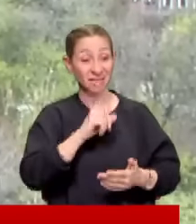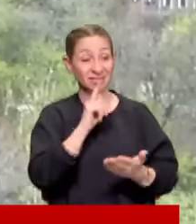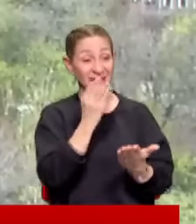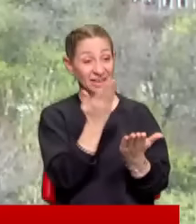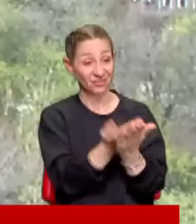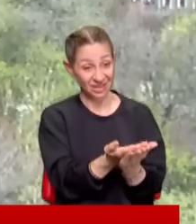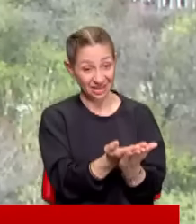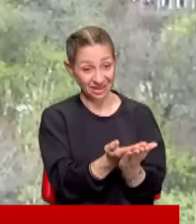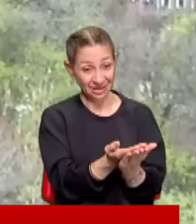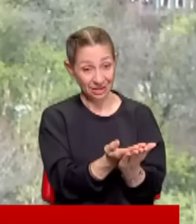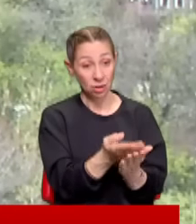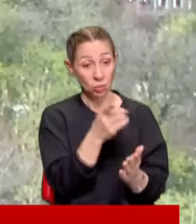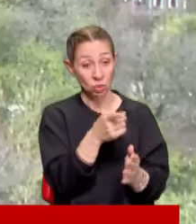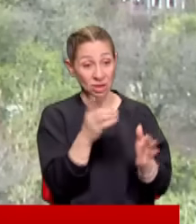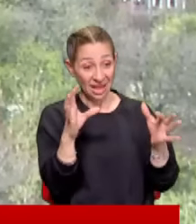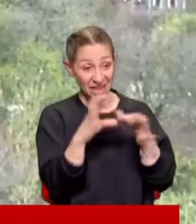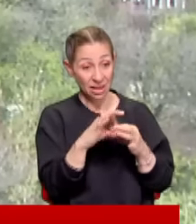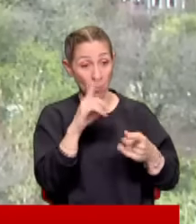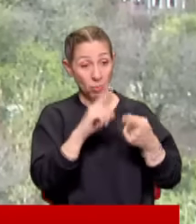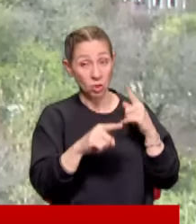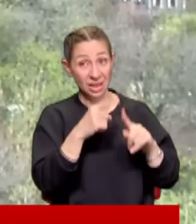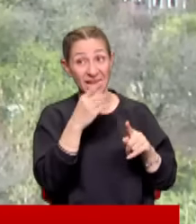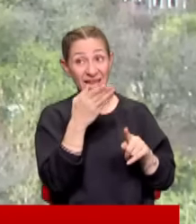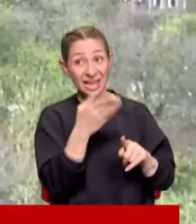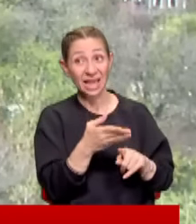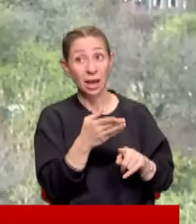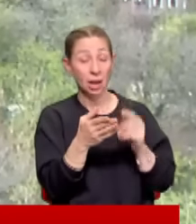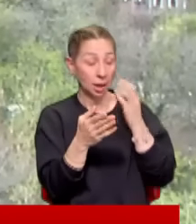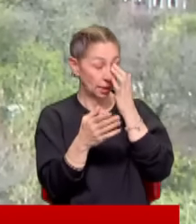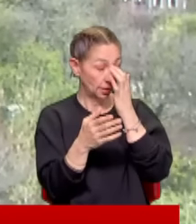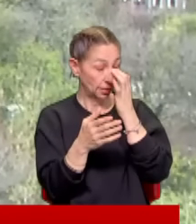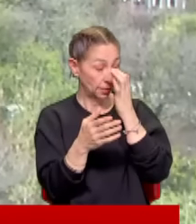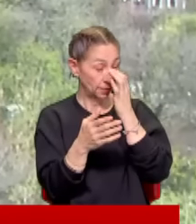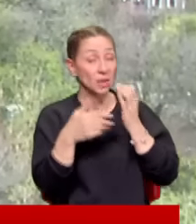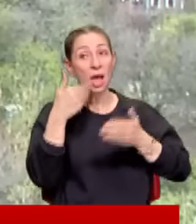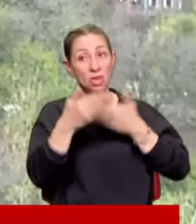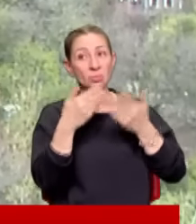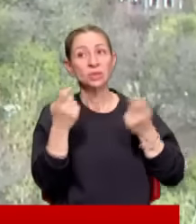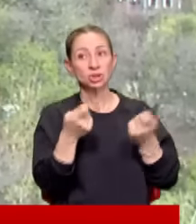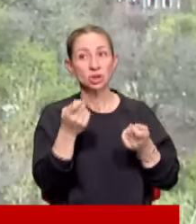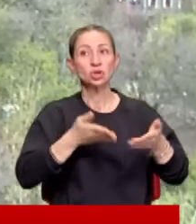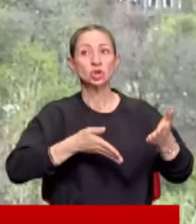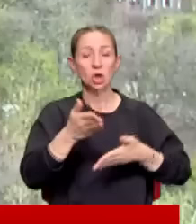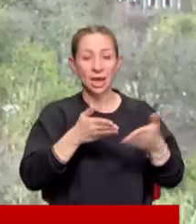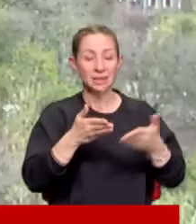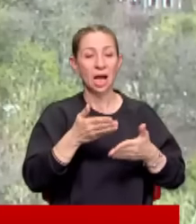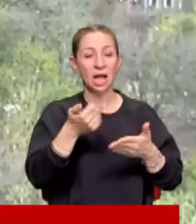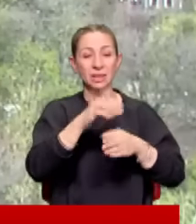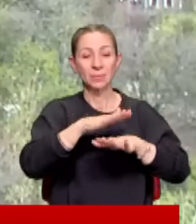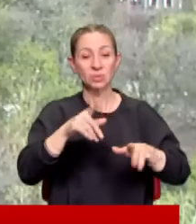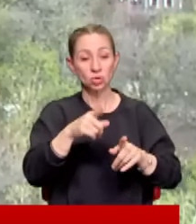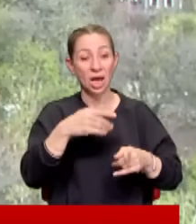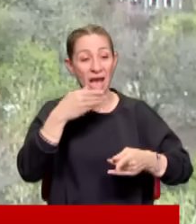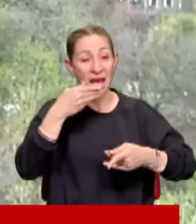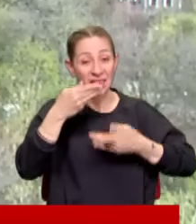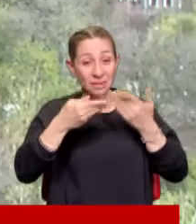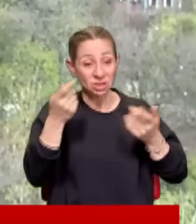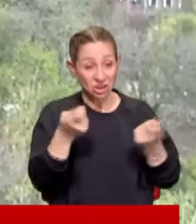ortaya koyarken, bunun üzerinden siyaseti de hani anlatmaya çalışırken, sokakta da ya da altılı masada da bunun tarifini yapmaya